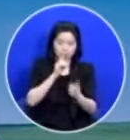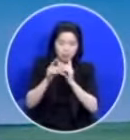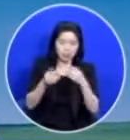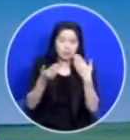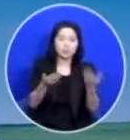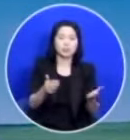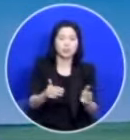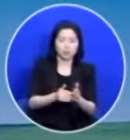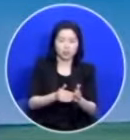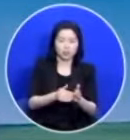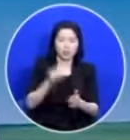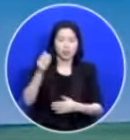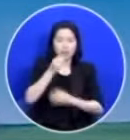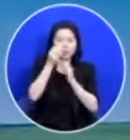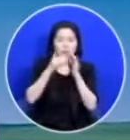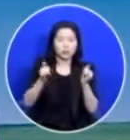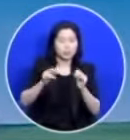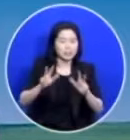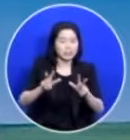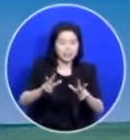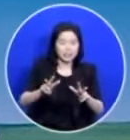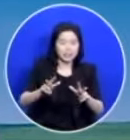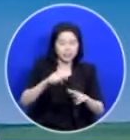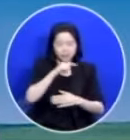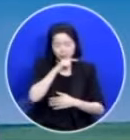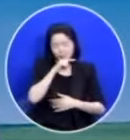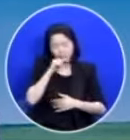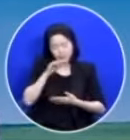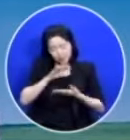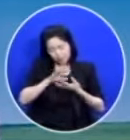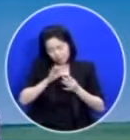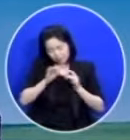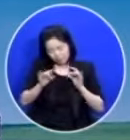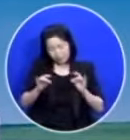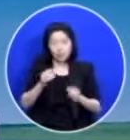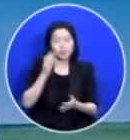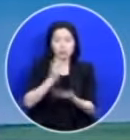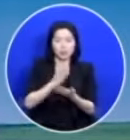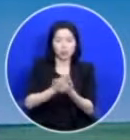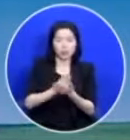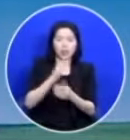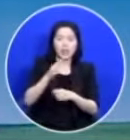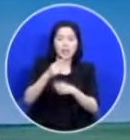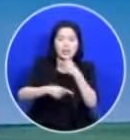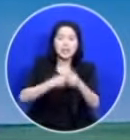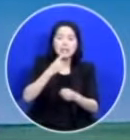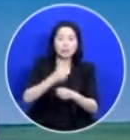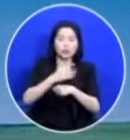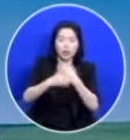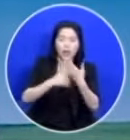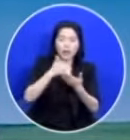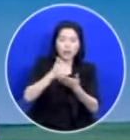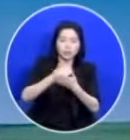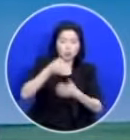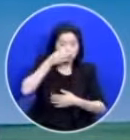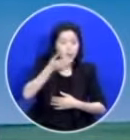말씀했습니다 성도님 이제는 피 말리지 마십시오 1년 동안 하나님이 보여 주시지 않았습니까